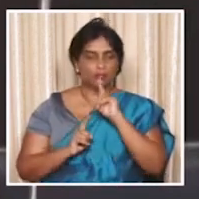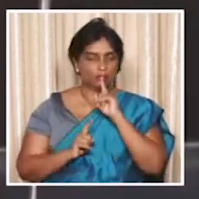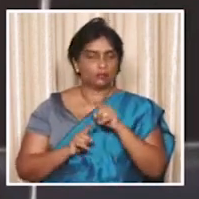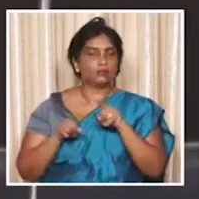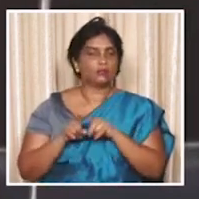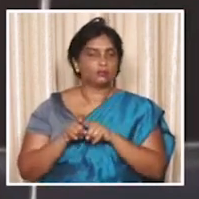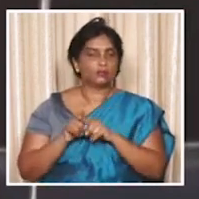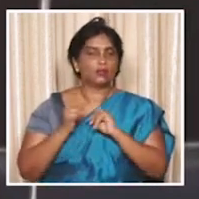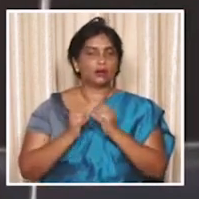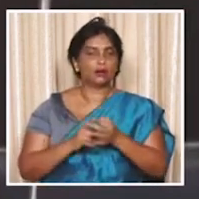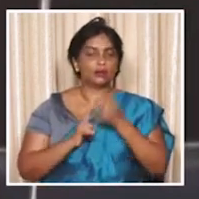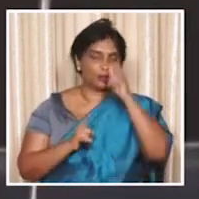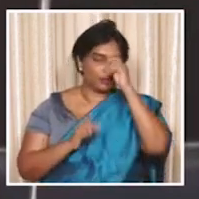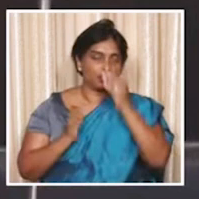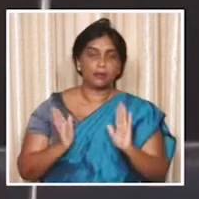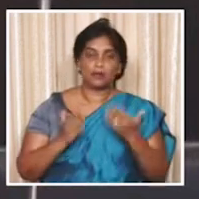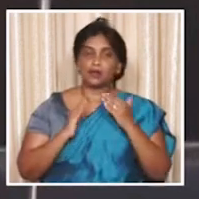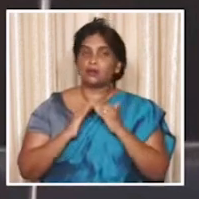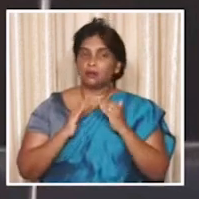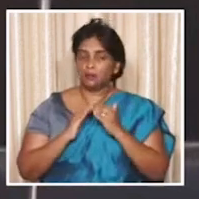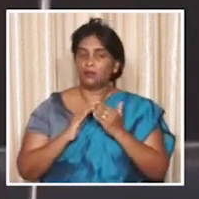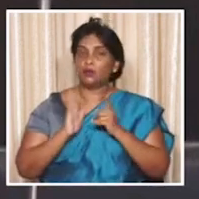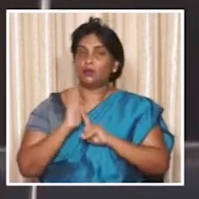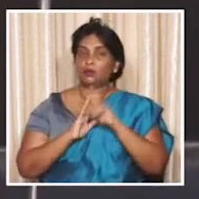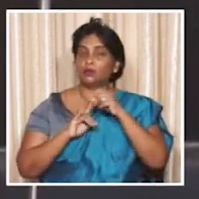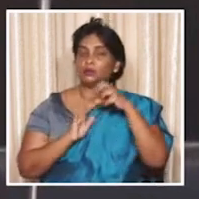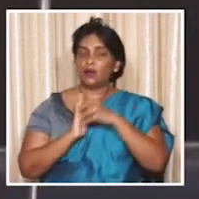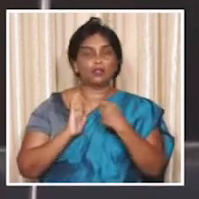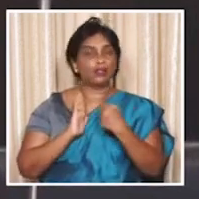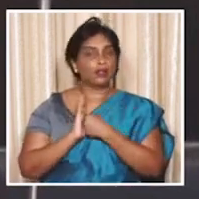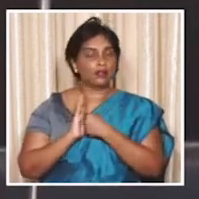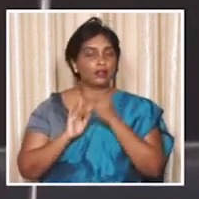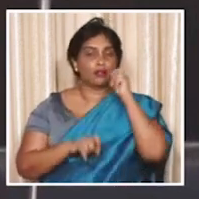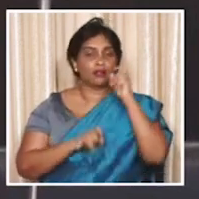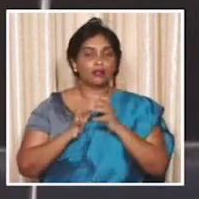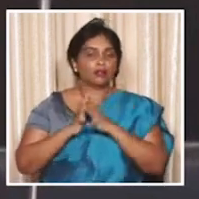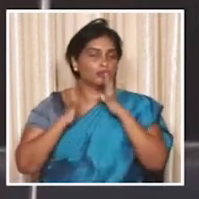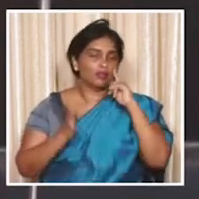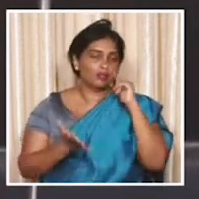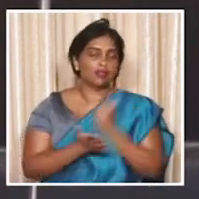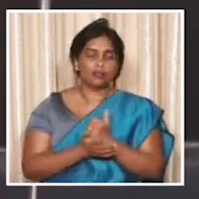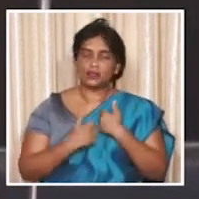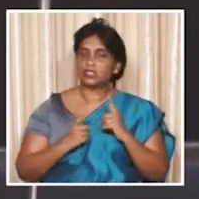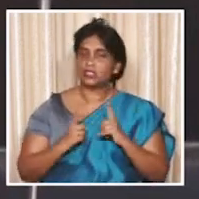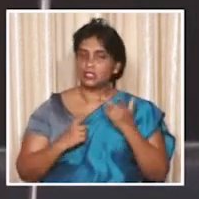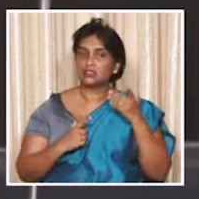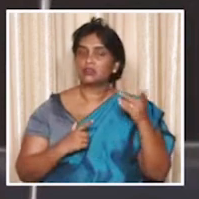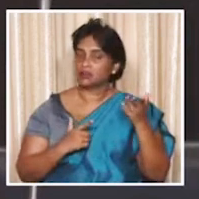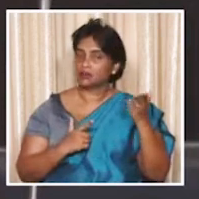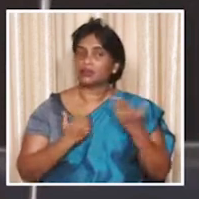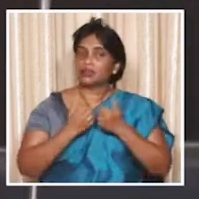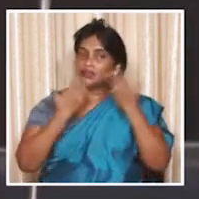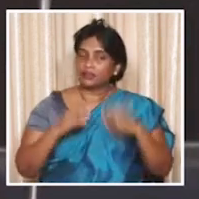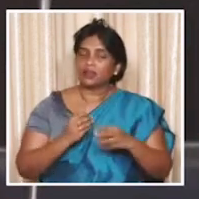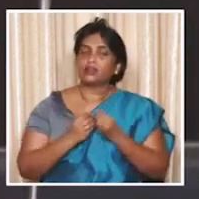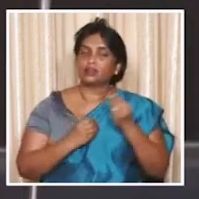කරනවා අනිත්ක සජිත් මාත්‍යා පටන් ගත්ත ගැවල් ඒ උතුරු පළාත නැගෙනහිර පළාත වල මිනිස්සු හරි අමාරුවෙන් ජීවත් වෙන්නේ ඒවා ඉවර